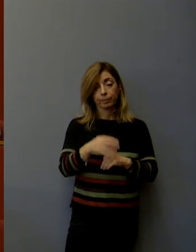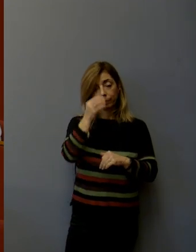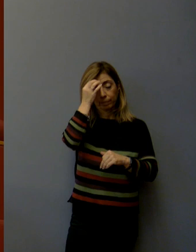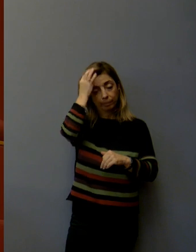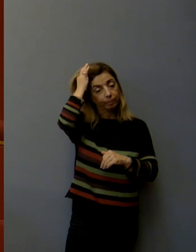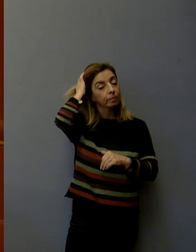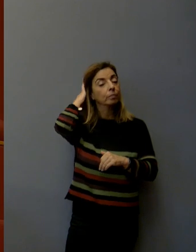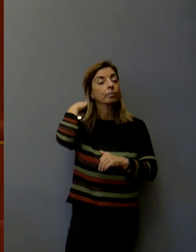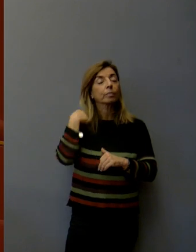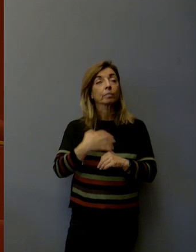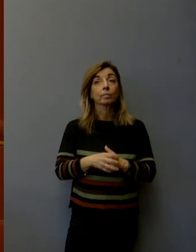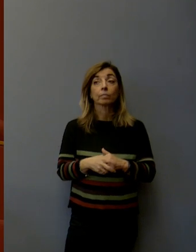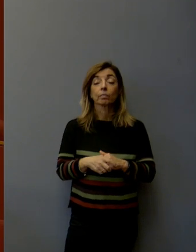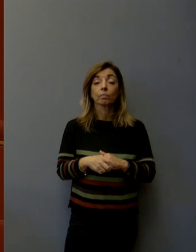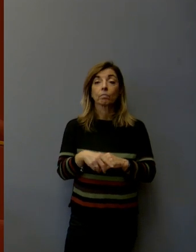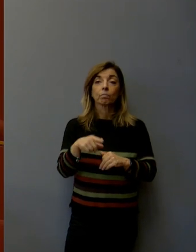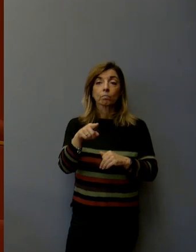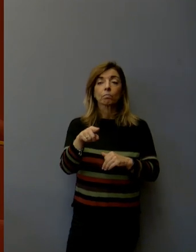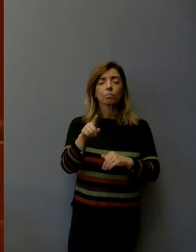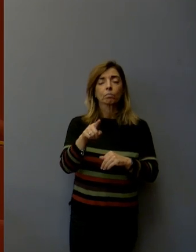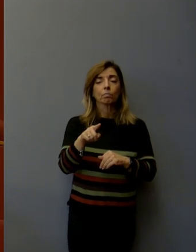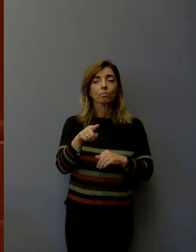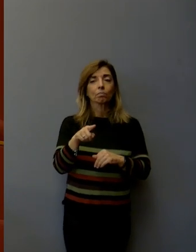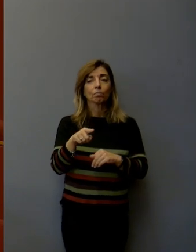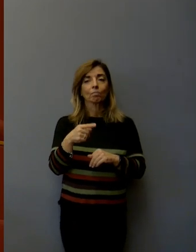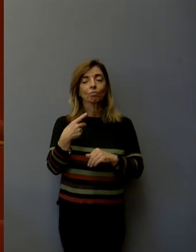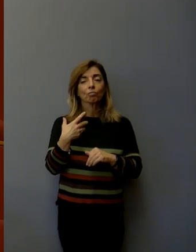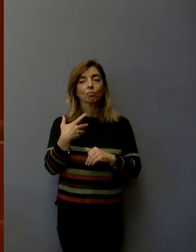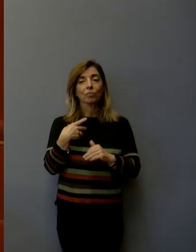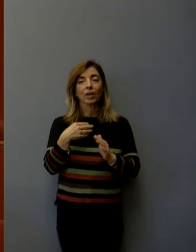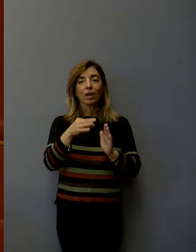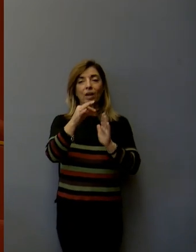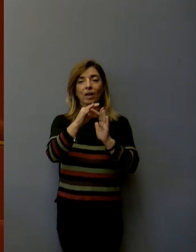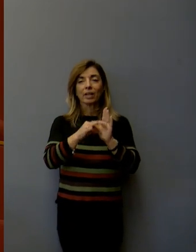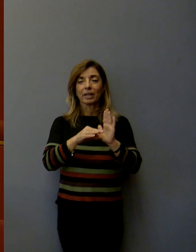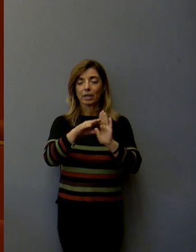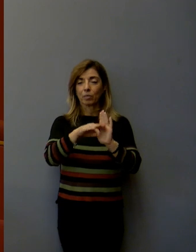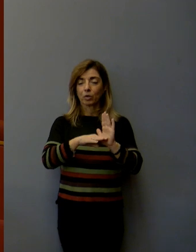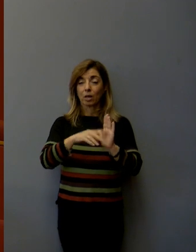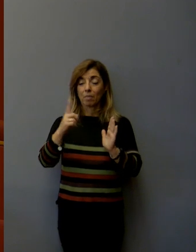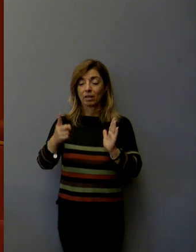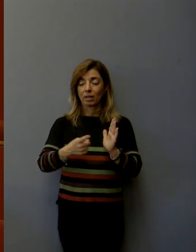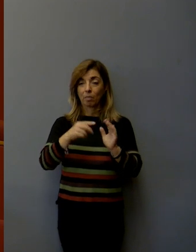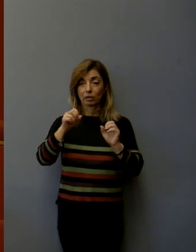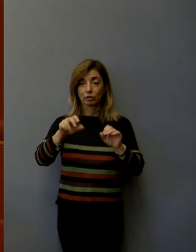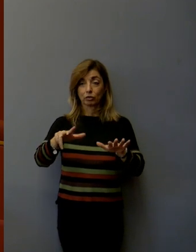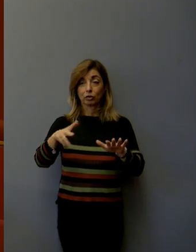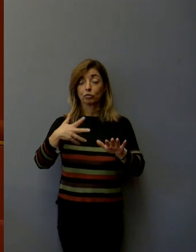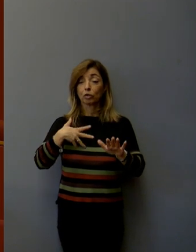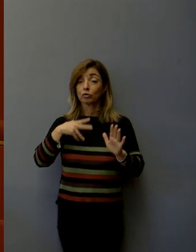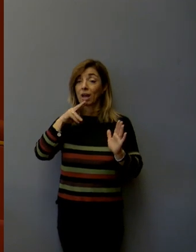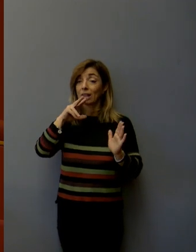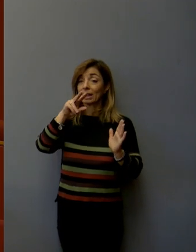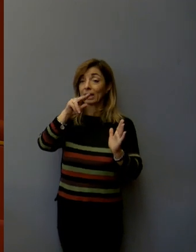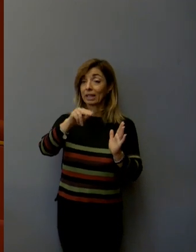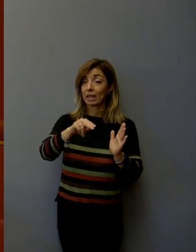qui partiamo da una dichiarazione contenuta nelle linee programmatiche a pagina 18 è stata